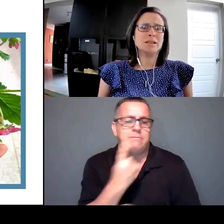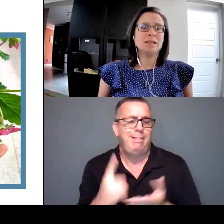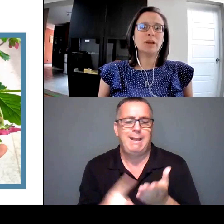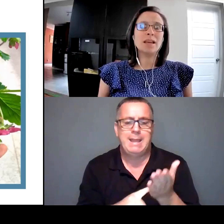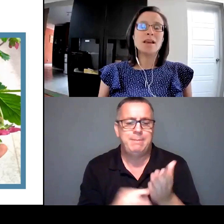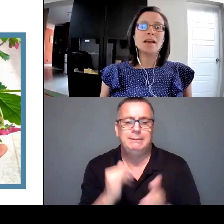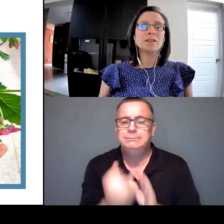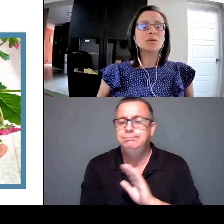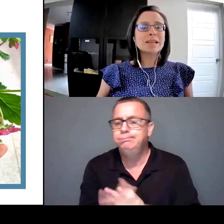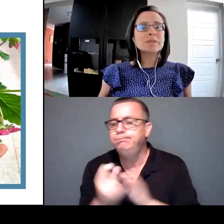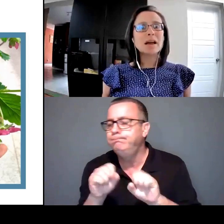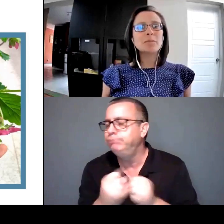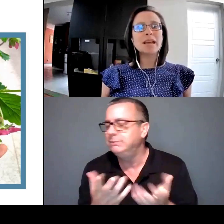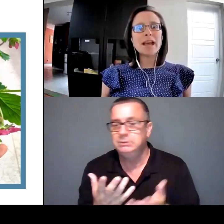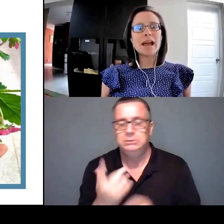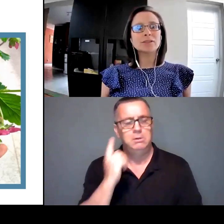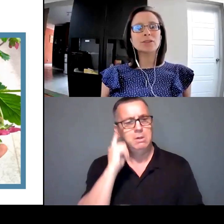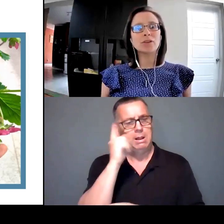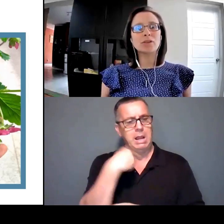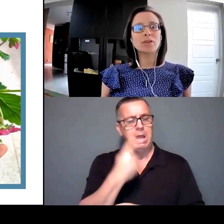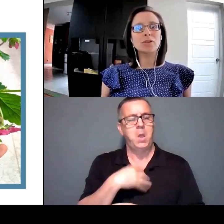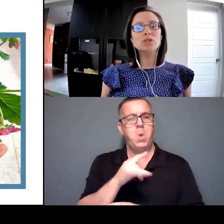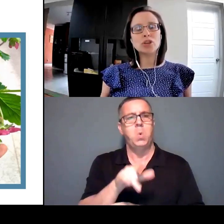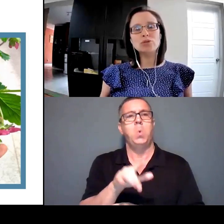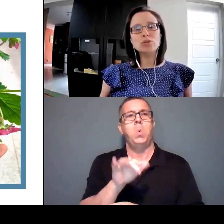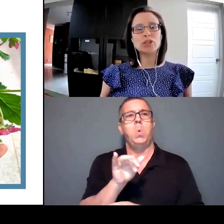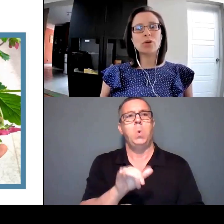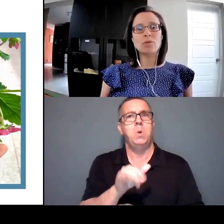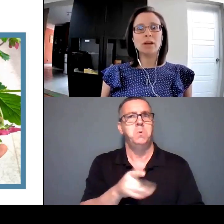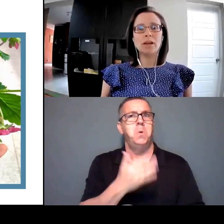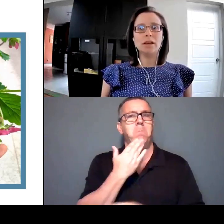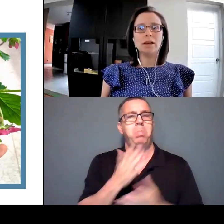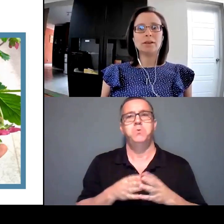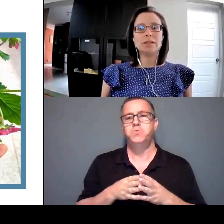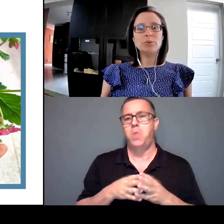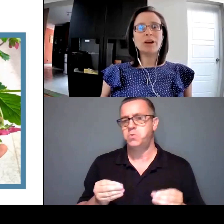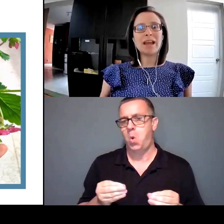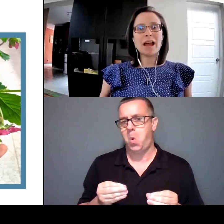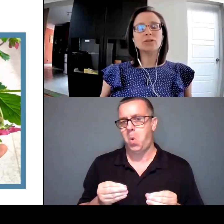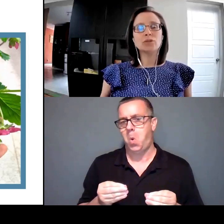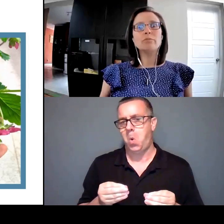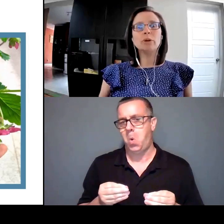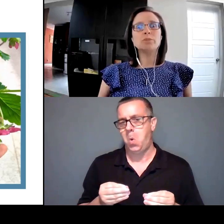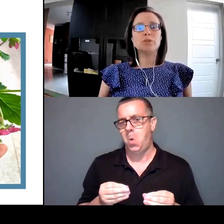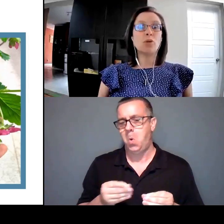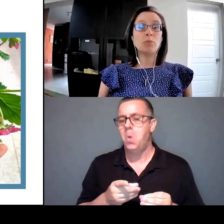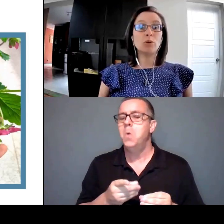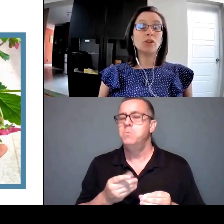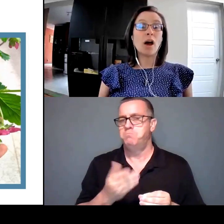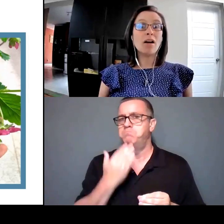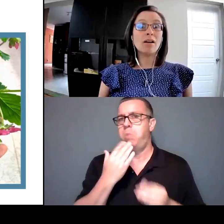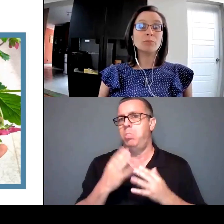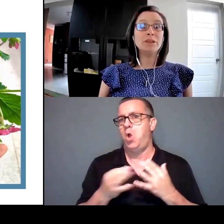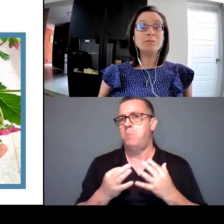s'il y a des bris. Donc, ça me semblait être une solution qui pourrait être une bonne option pour